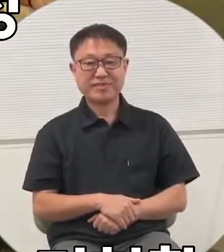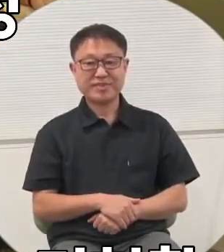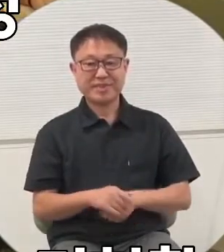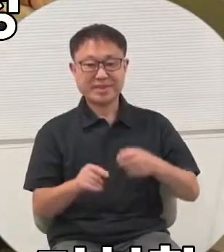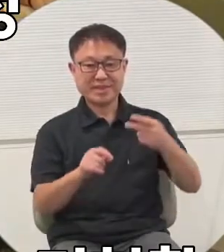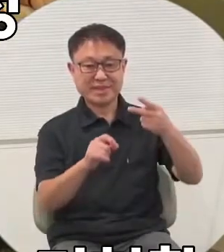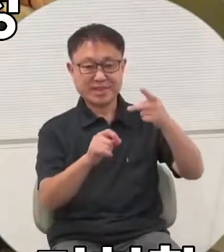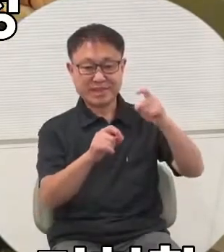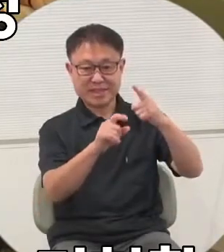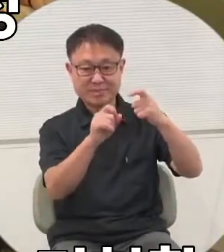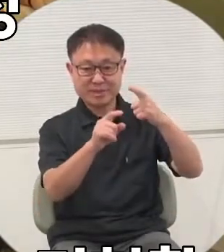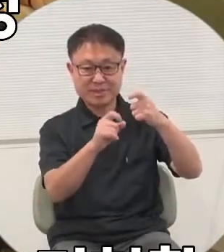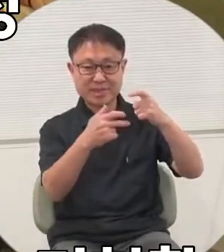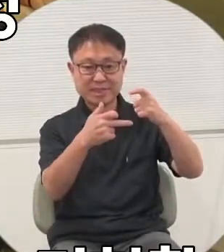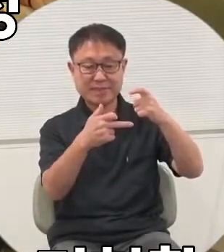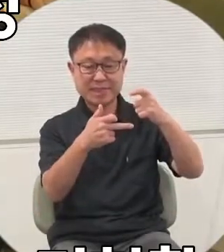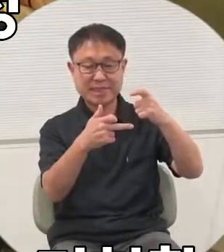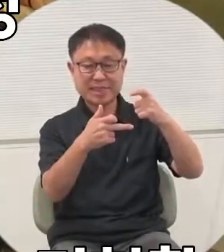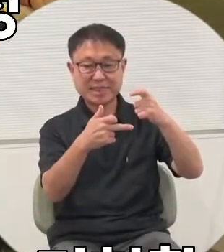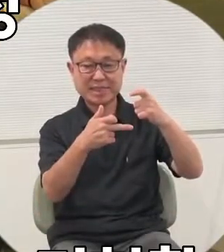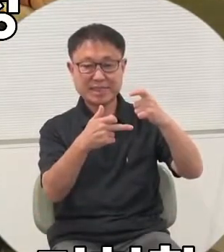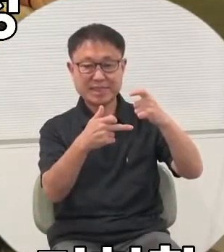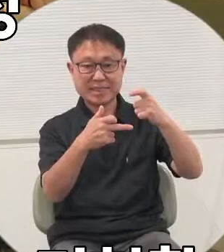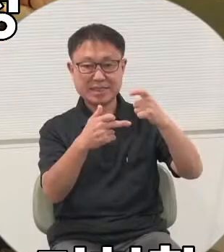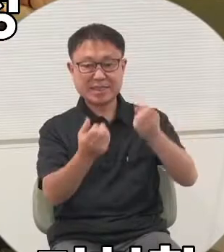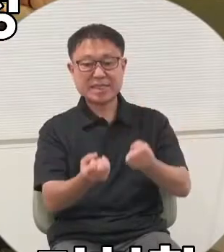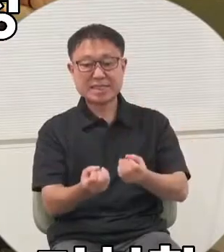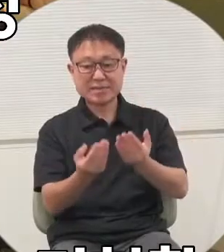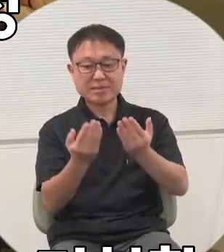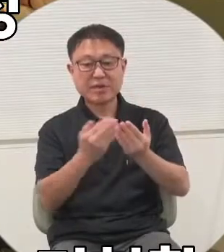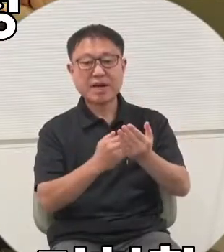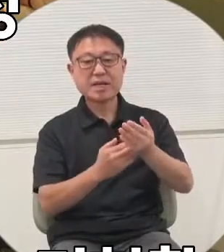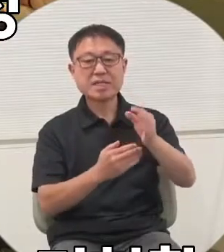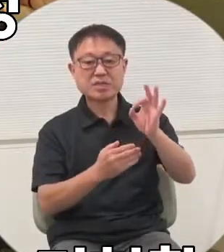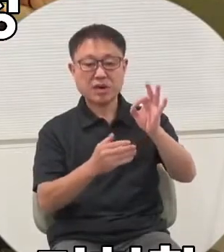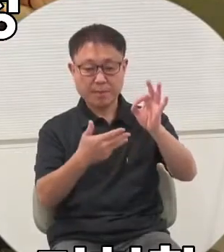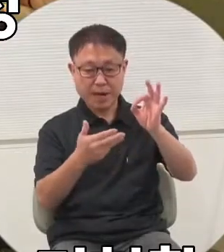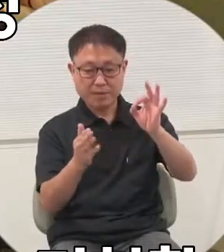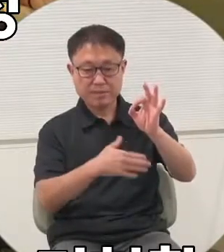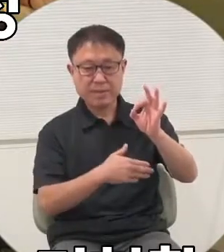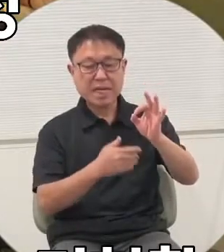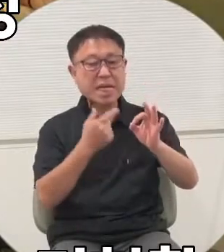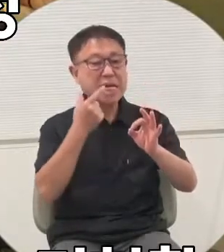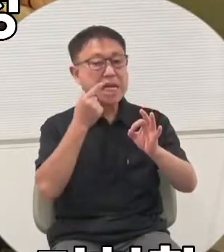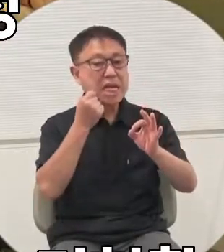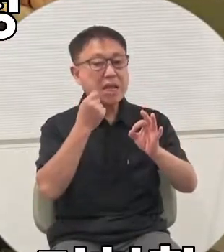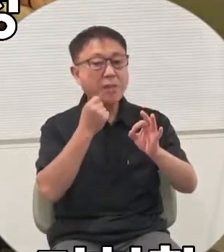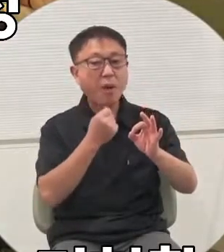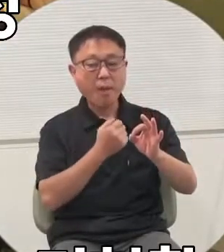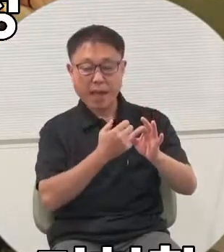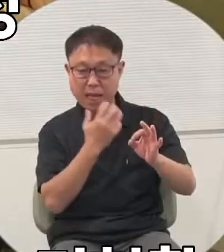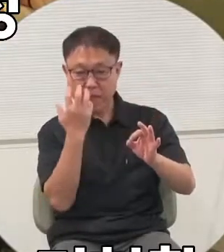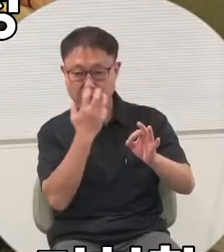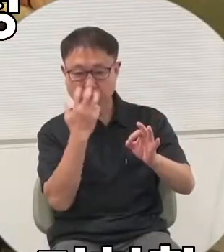11월 12일 기념 심포지엄 및 기념식과 10월 8일 시작된 일본군